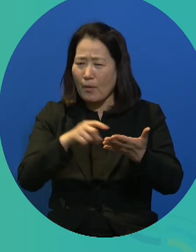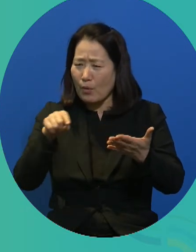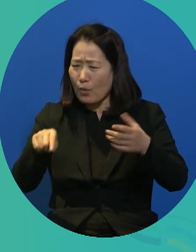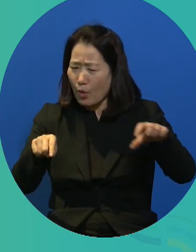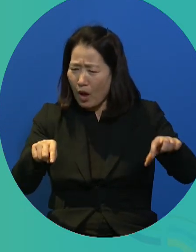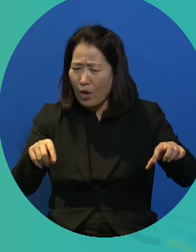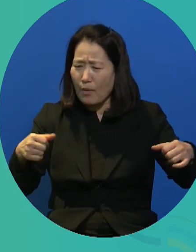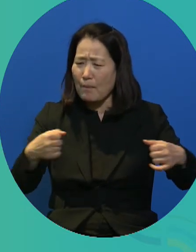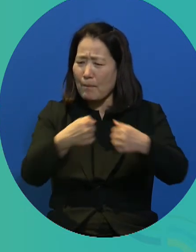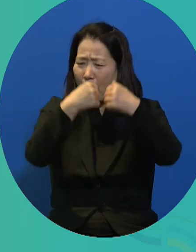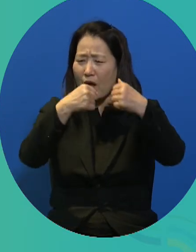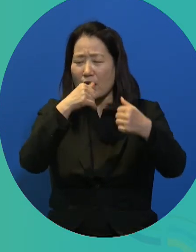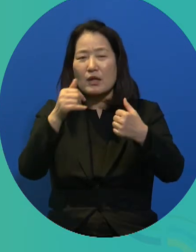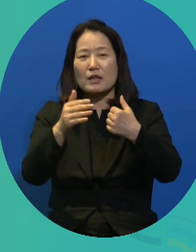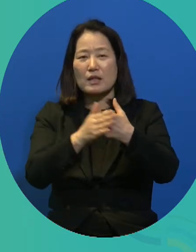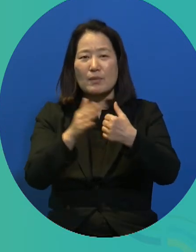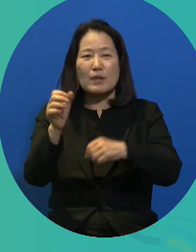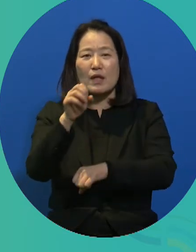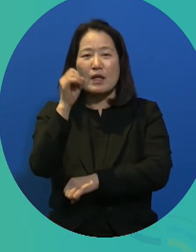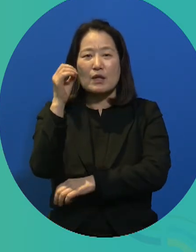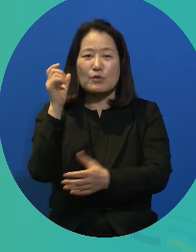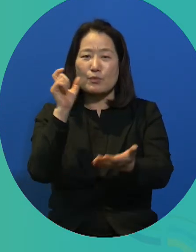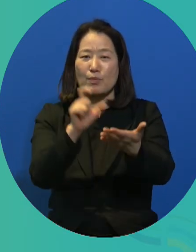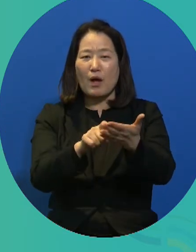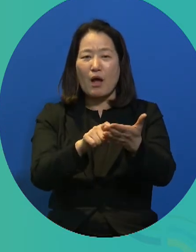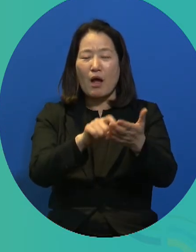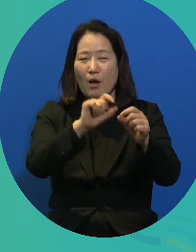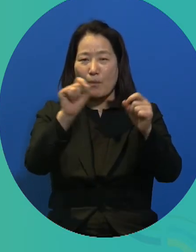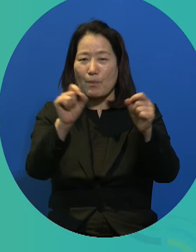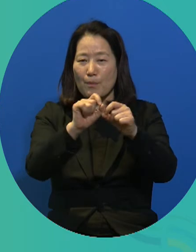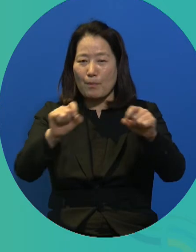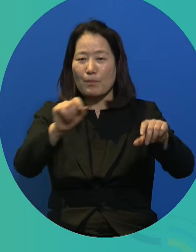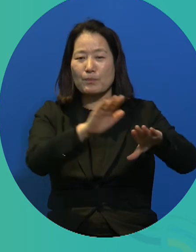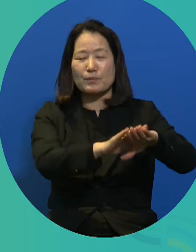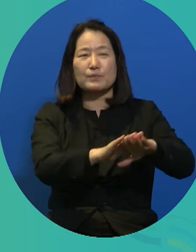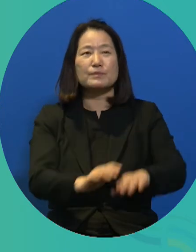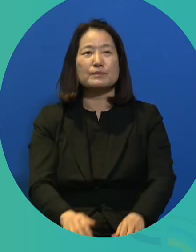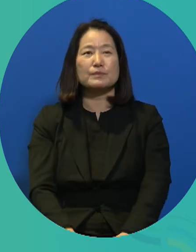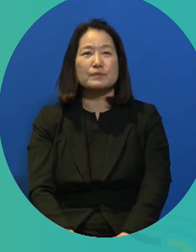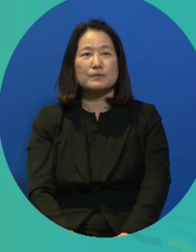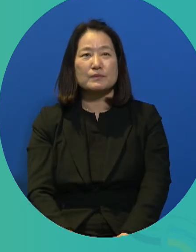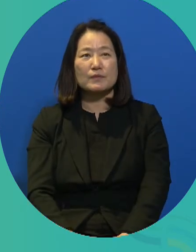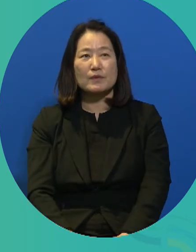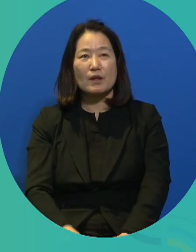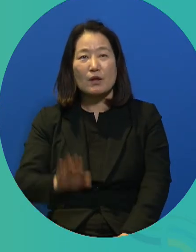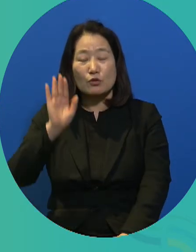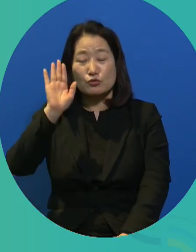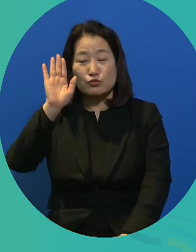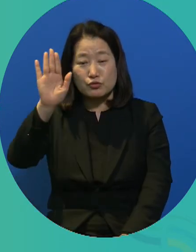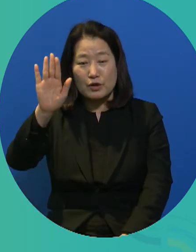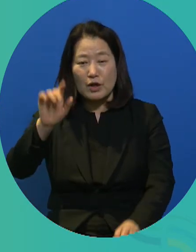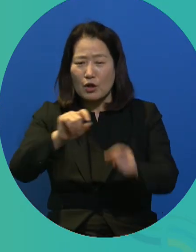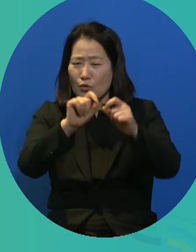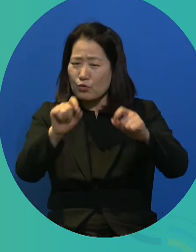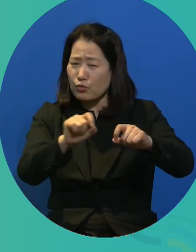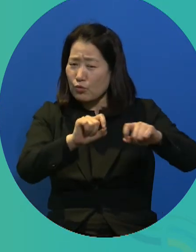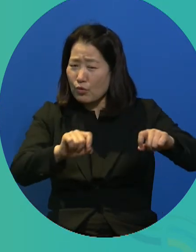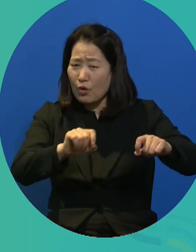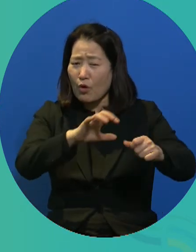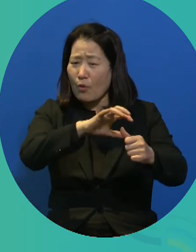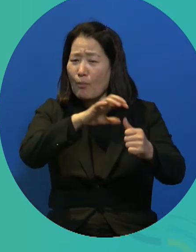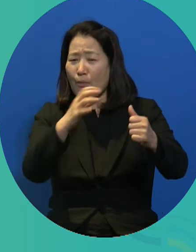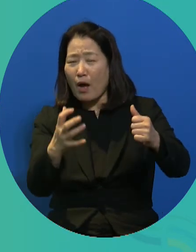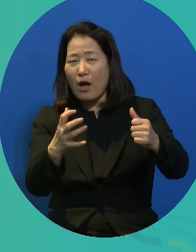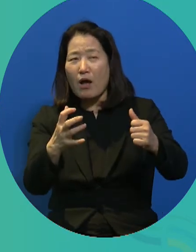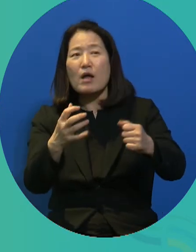해서 비준을 유보했습니다. 그리고 그 이후에 어떻든 유보조항을 철회한다라고 작년 12월